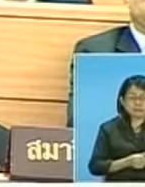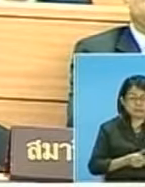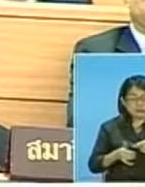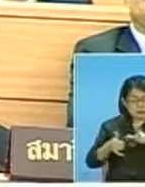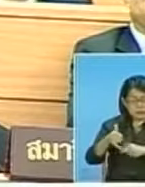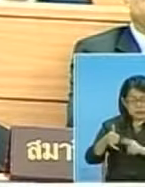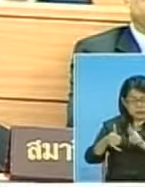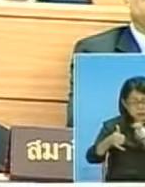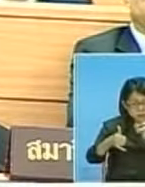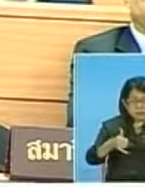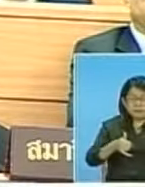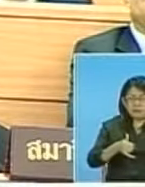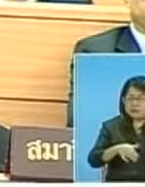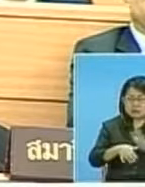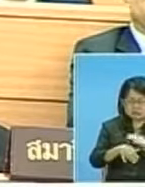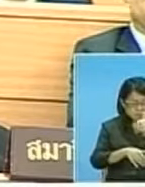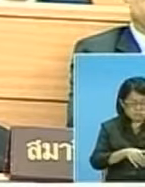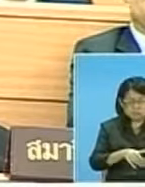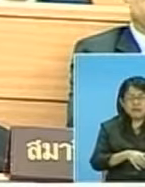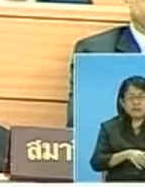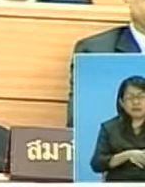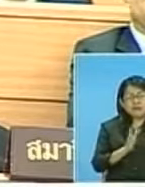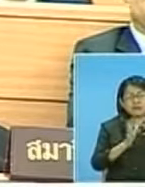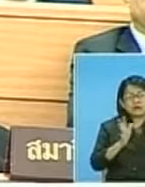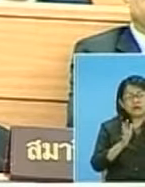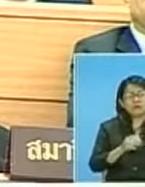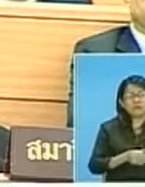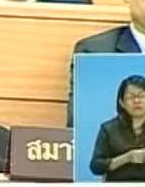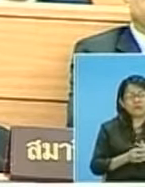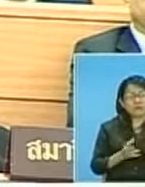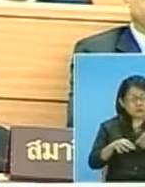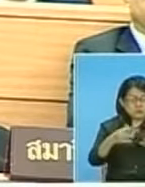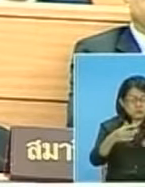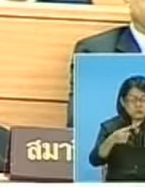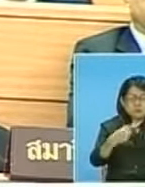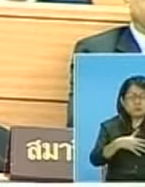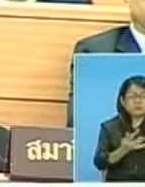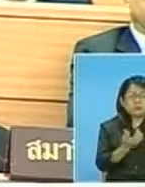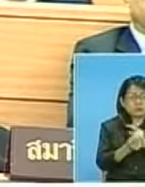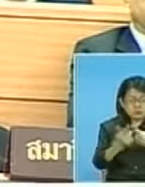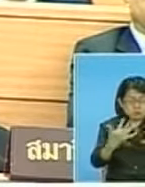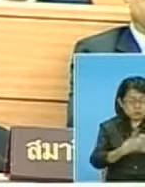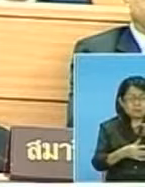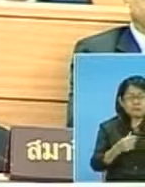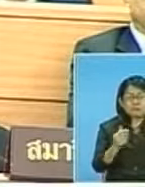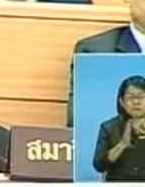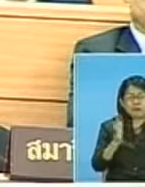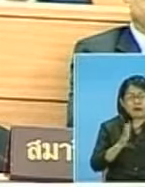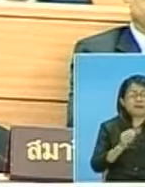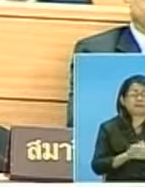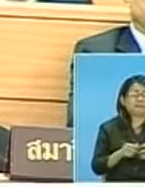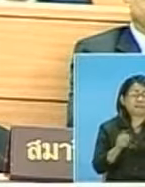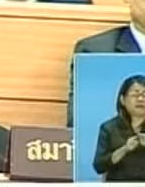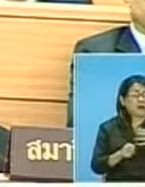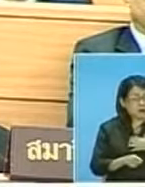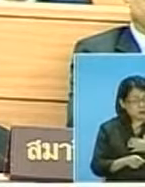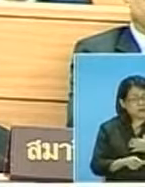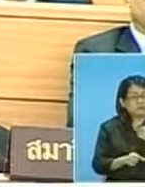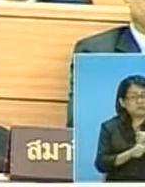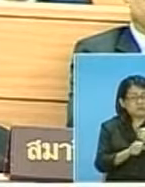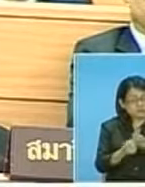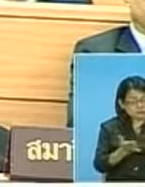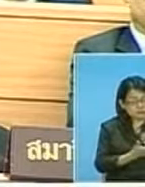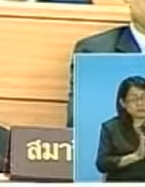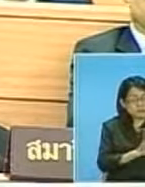นที่เก่งคนมีความสามารถมีมากมายครับในสังคมไทยบุคคลเหล่านั้นก็ยังมีคนมากมายที่พร้อมจะทำหน้าที่